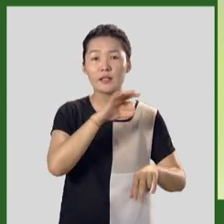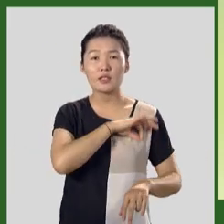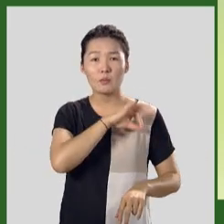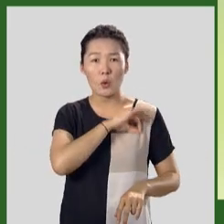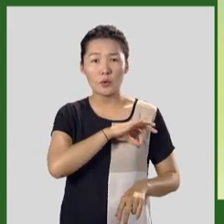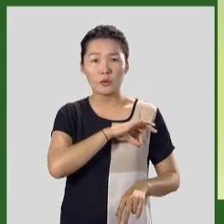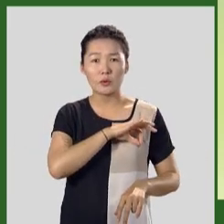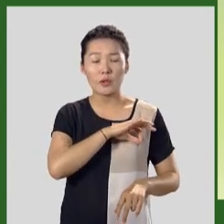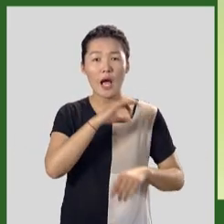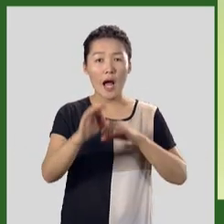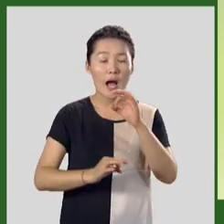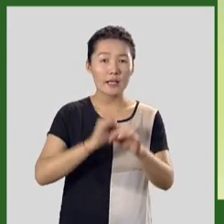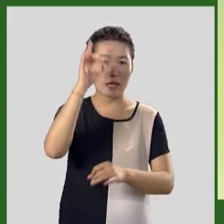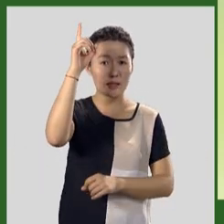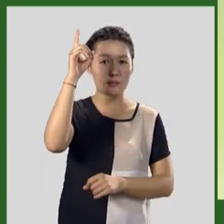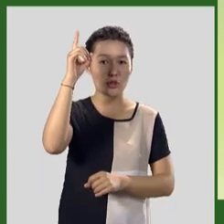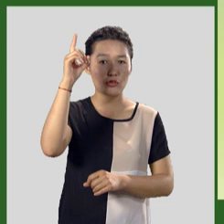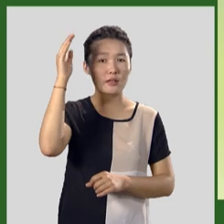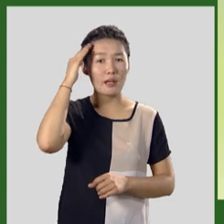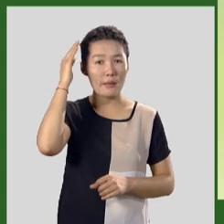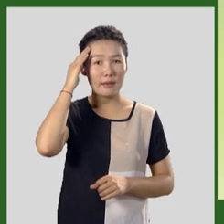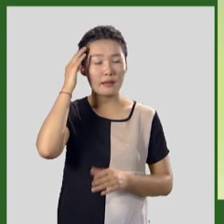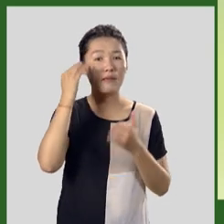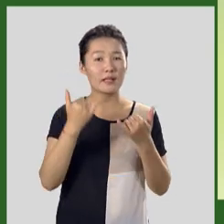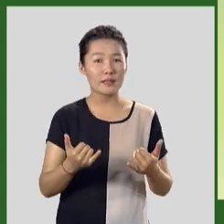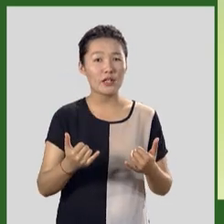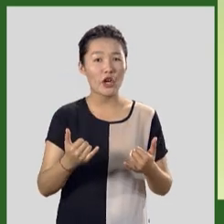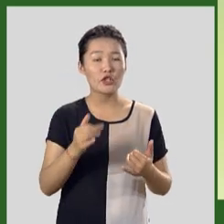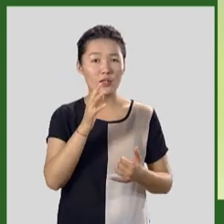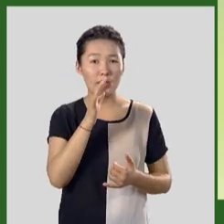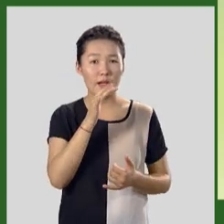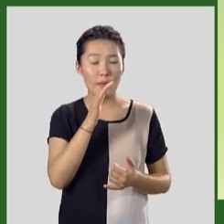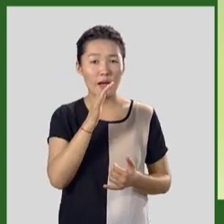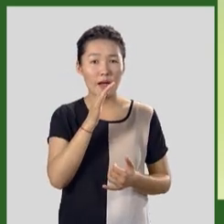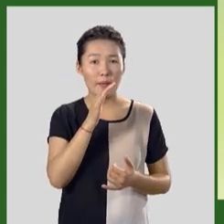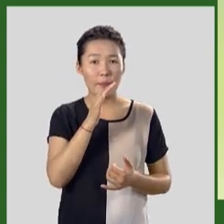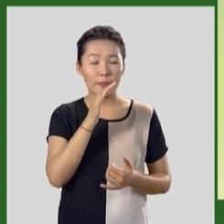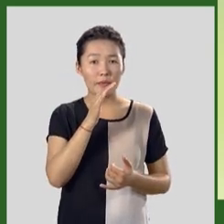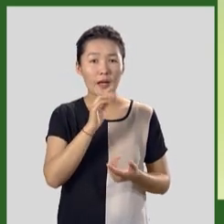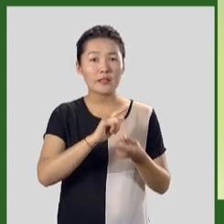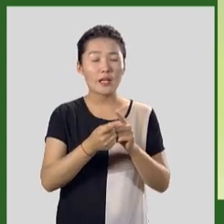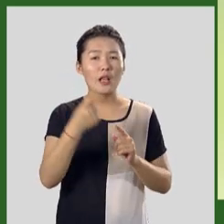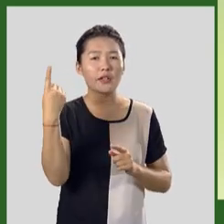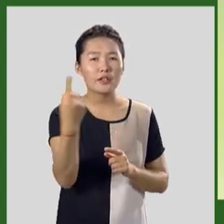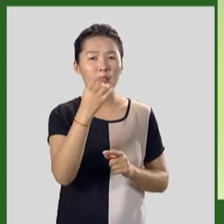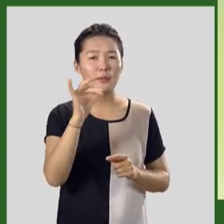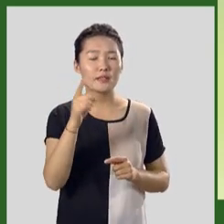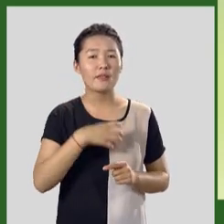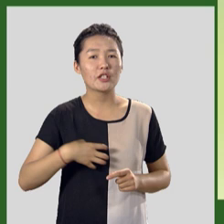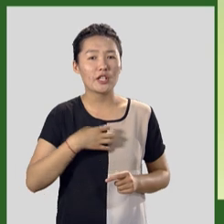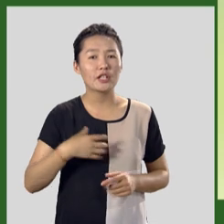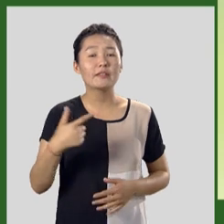используют аэрокосмический метод. В настоящее время стал одним из важнейших в